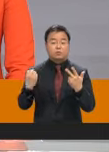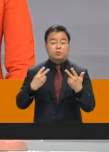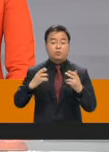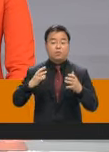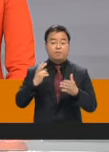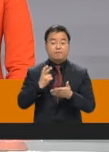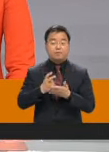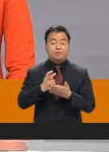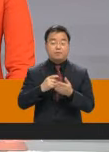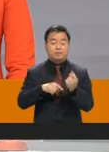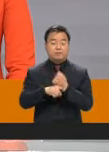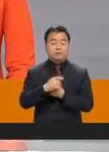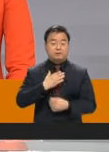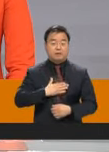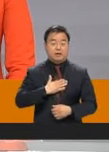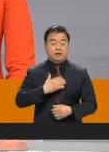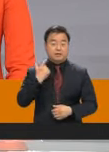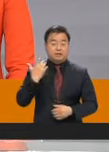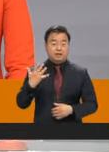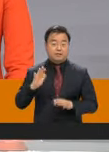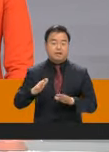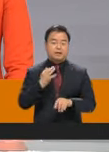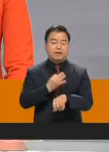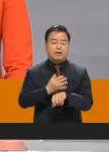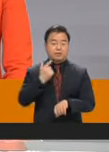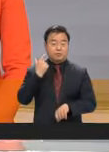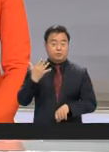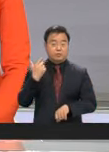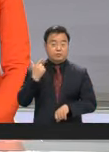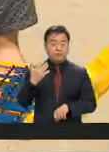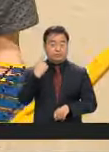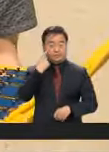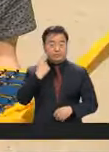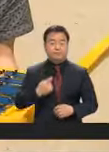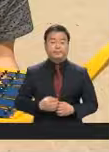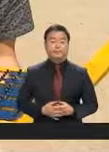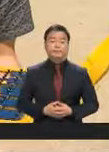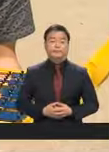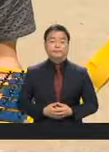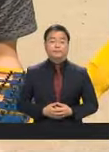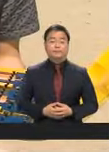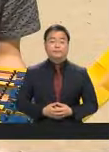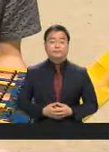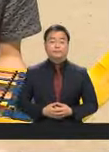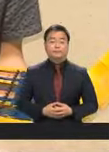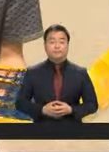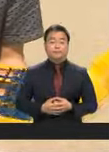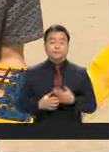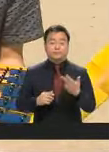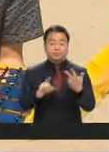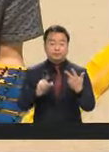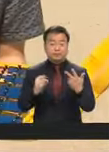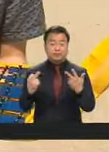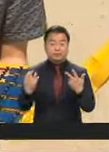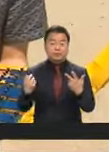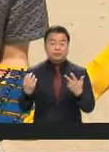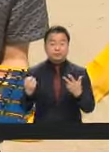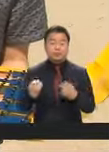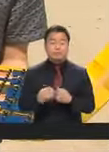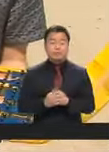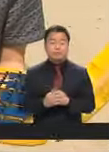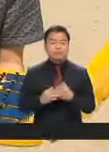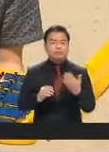있을까요? 송성환 기자가 간단한 퀴즈를 준비했습니다. 제헌절에 몇 월 며칠? 9월.